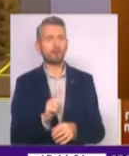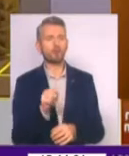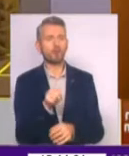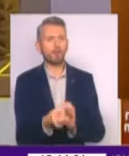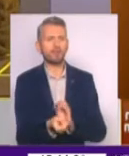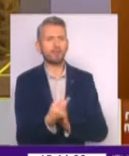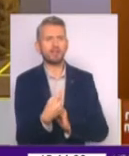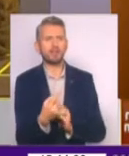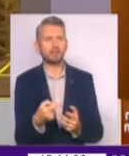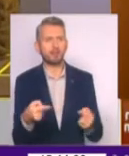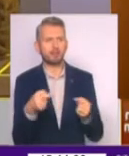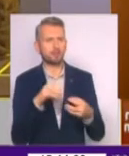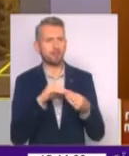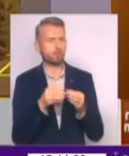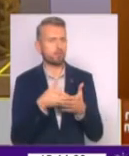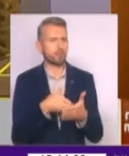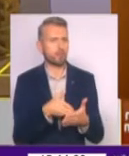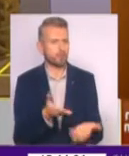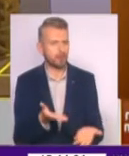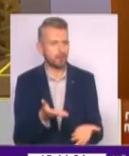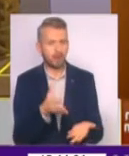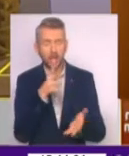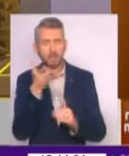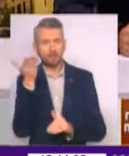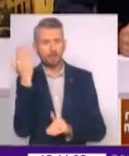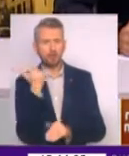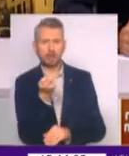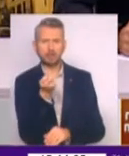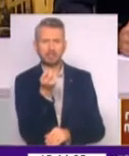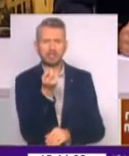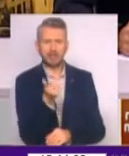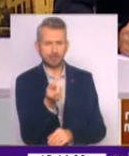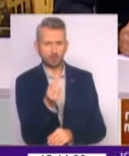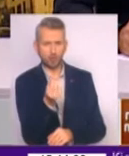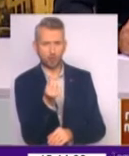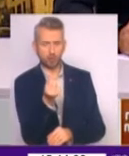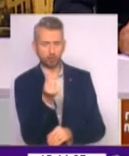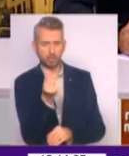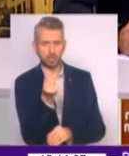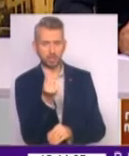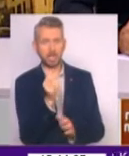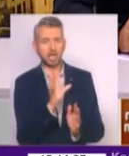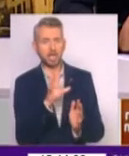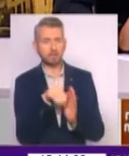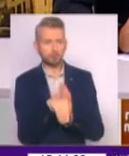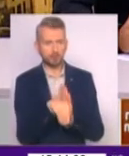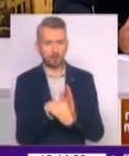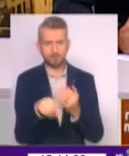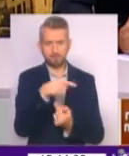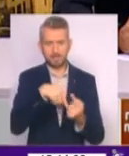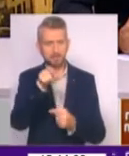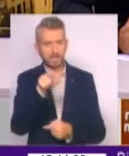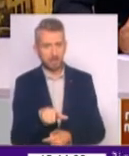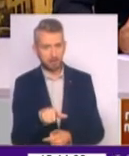виникла певна колізія. Так, свого часу незначні кошти інвестував підприємець.